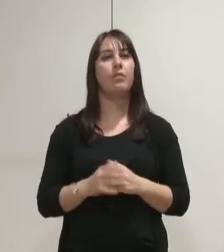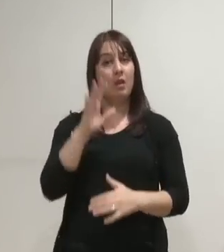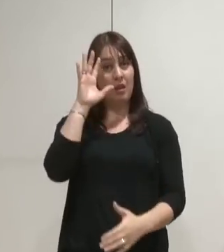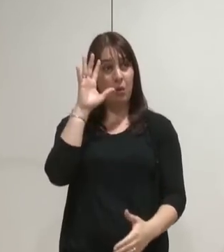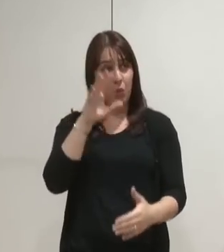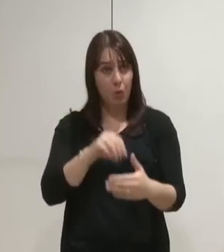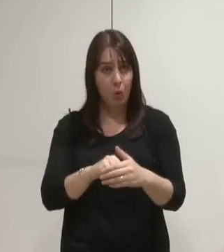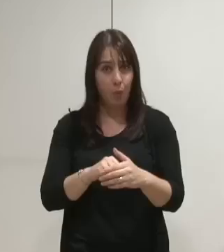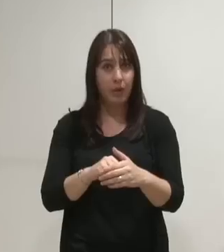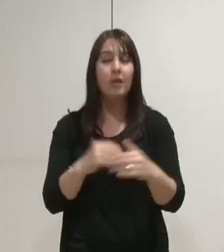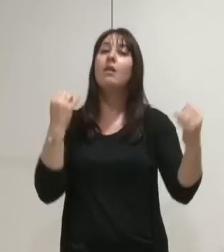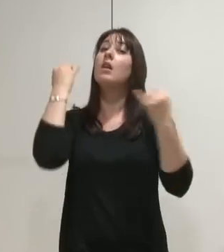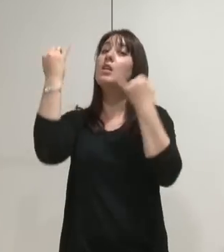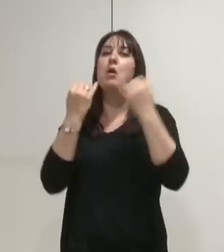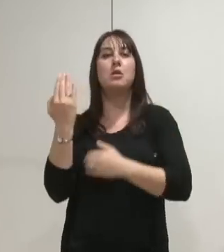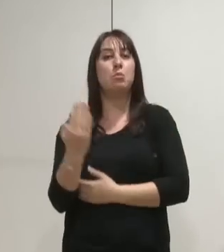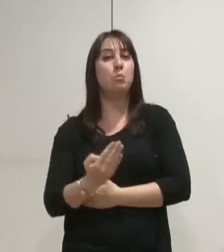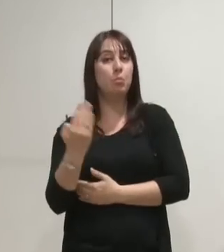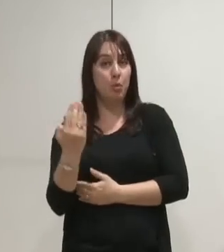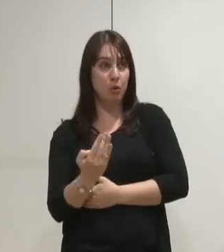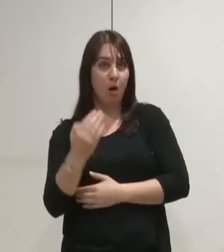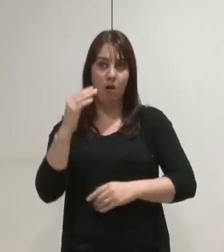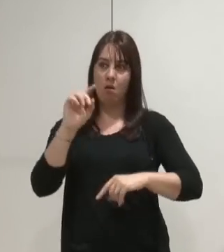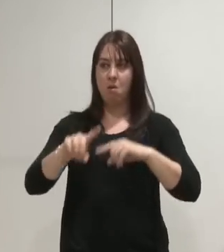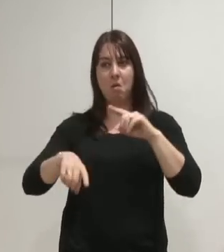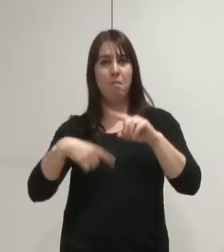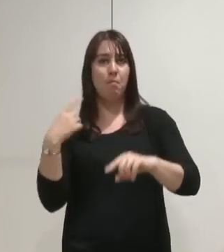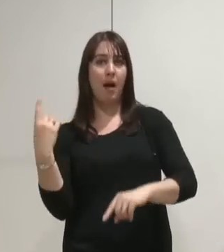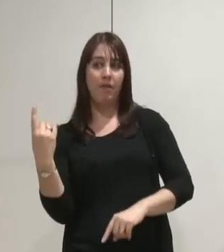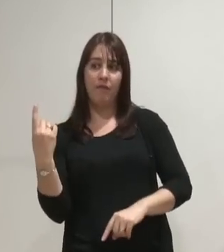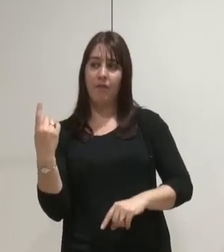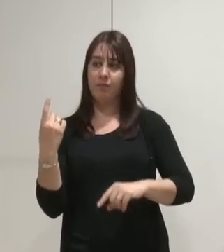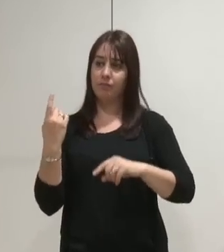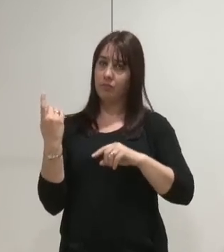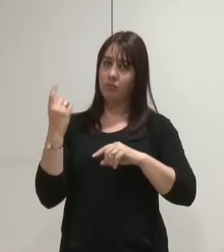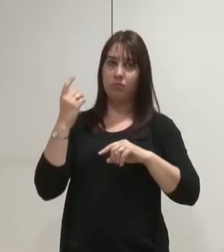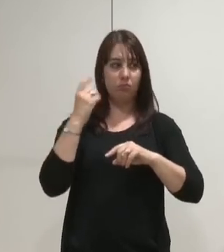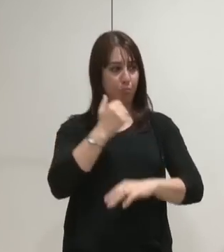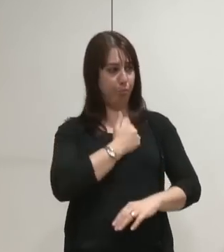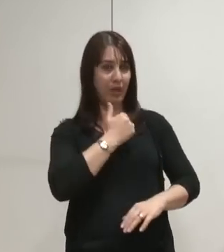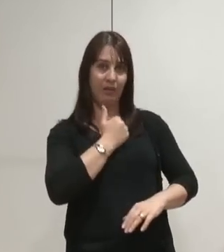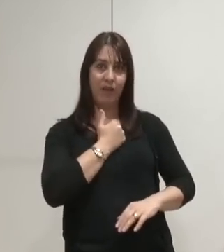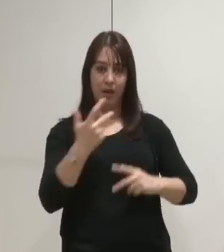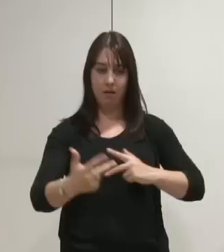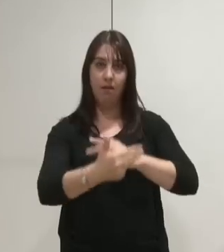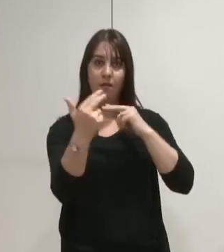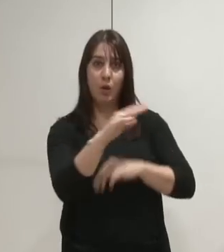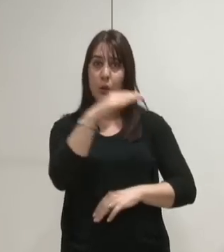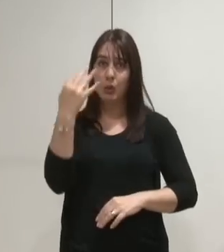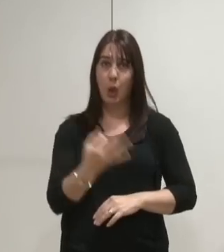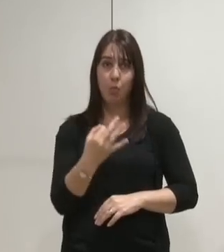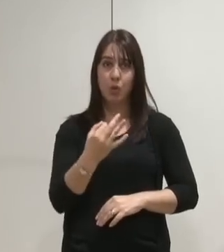y compris si besoin est passer par une phase de privatisation de 100 % de